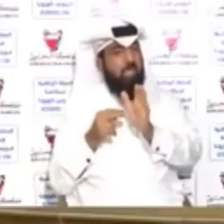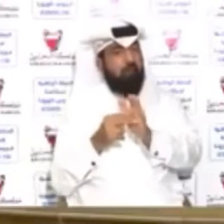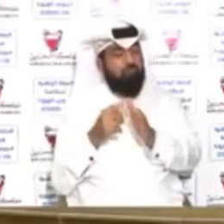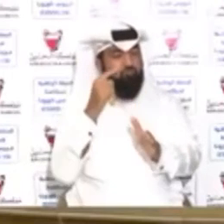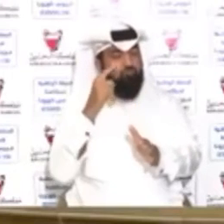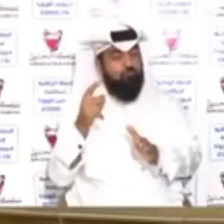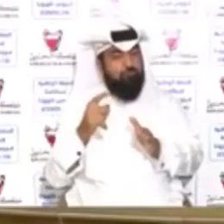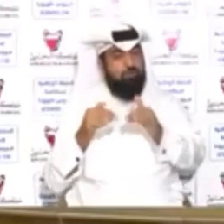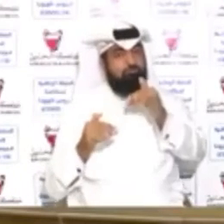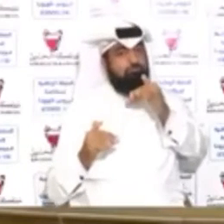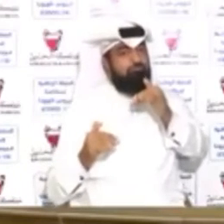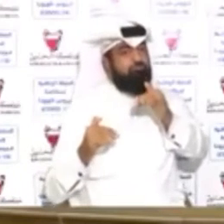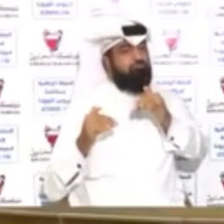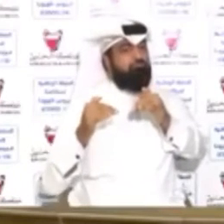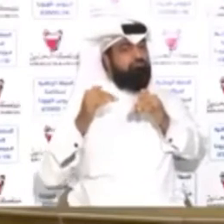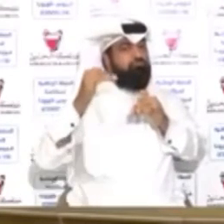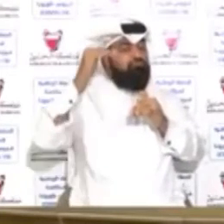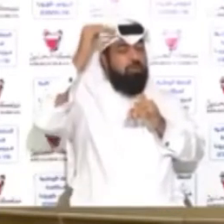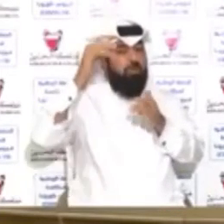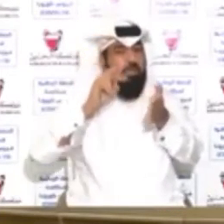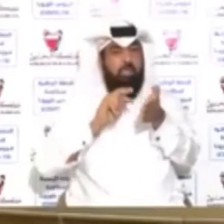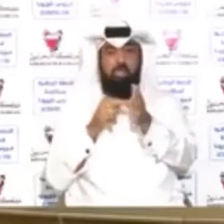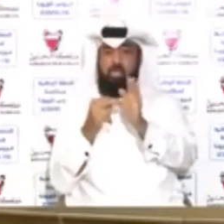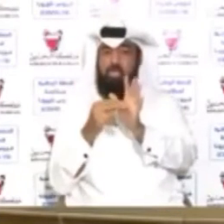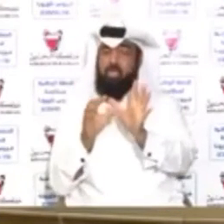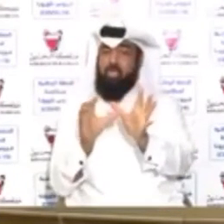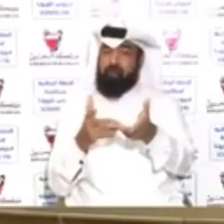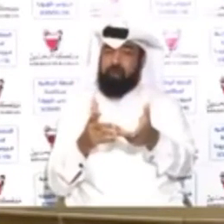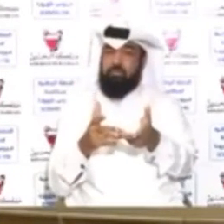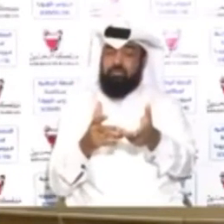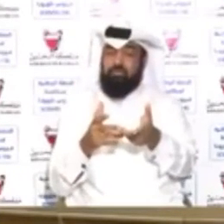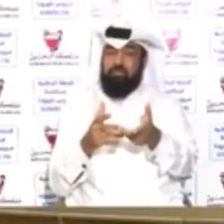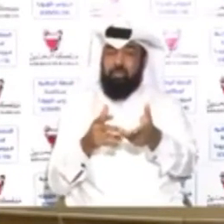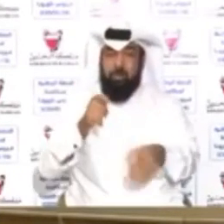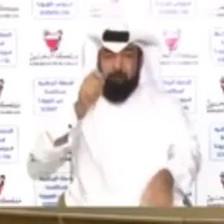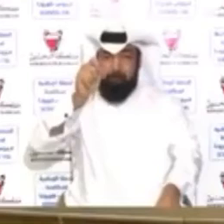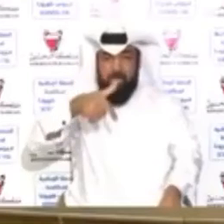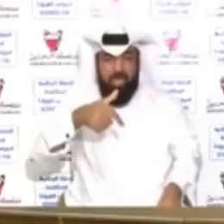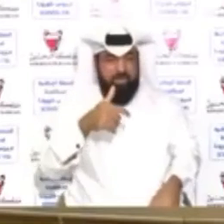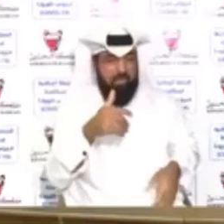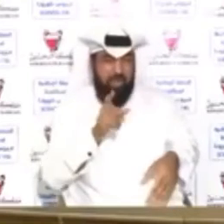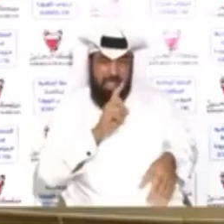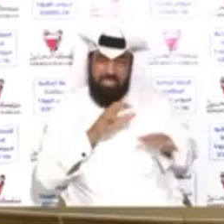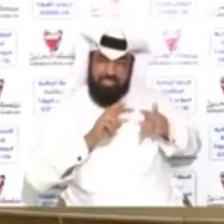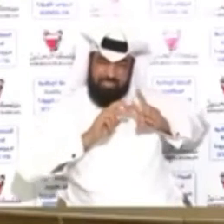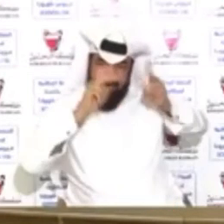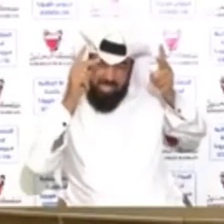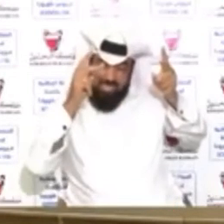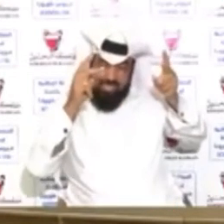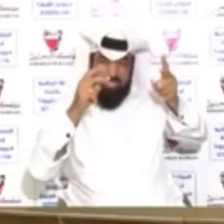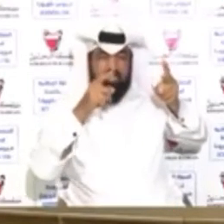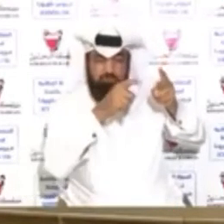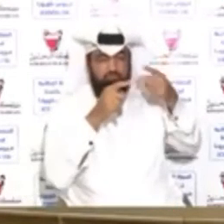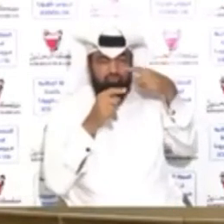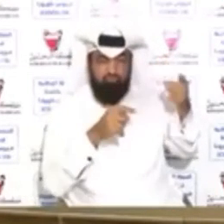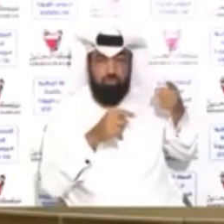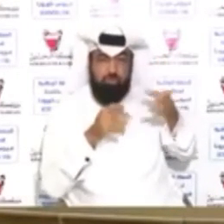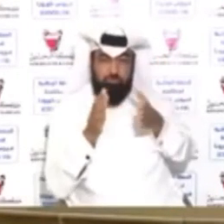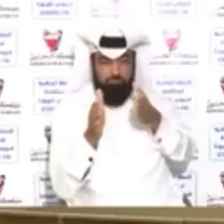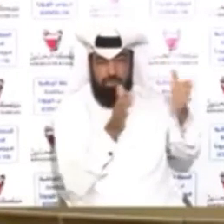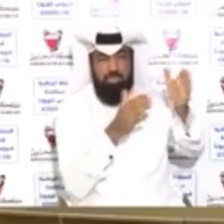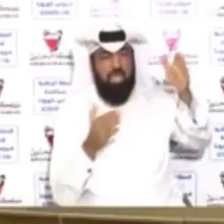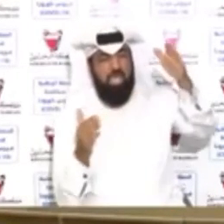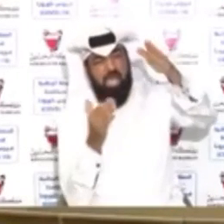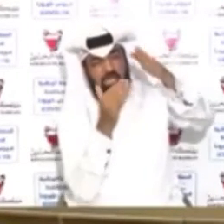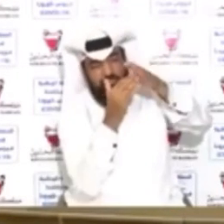نشوفها بالمقارنة أن الحالات لغير البحرينيين تضاعفت أو زادت في الأيام السابقة، ولكن وصلت إلى